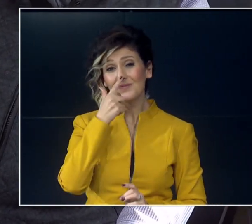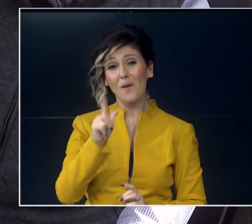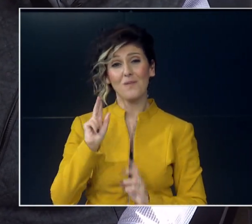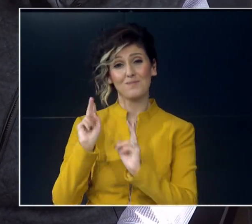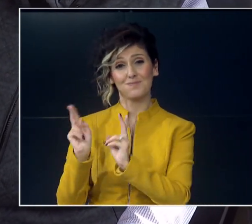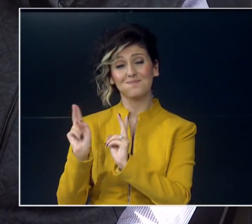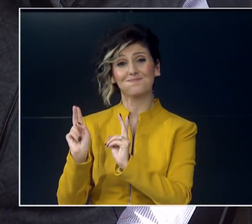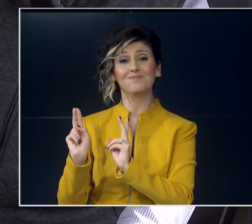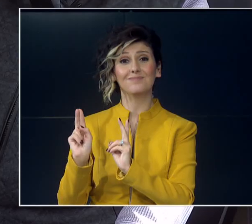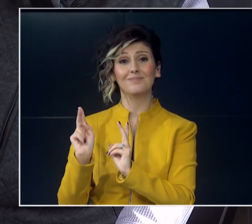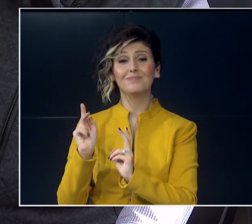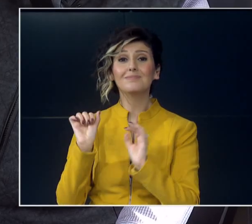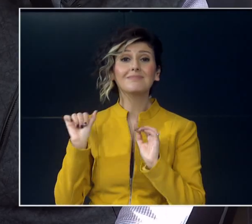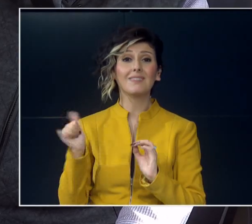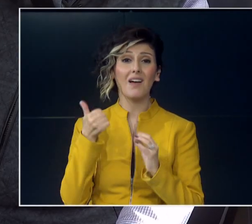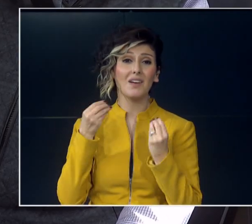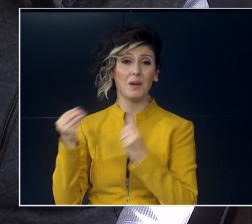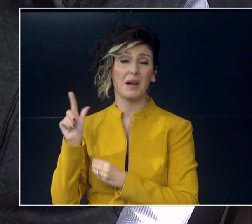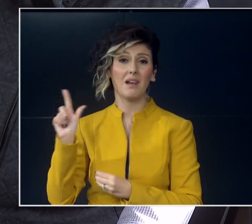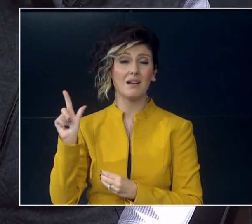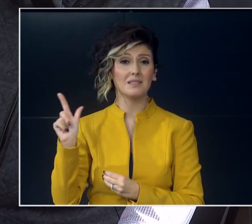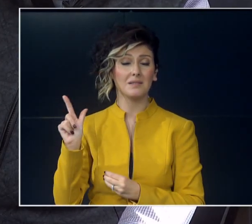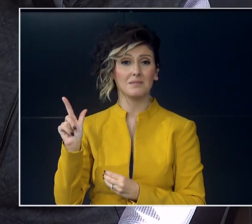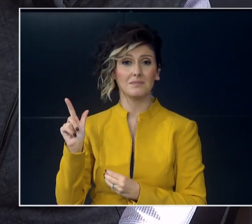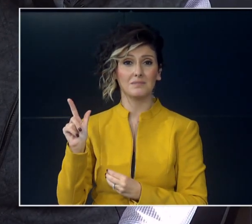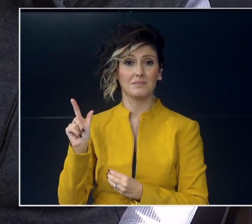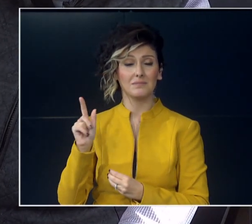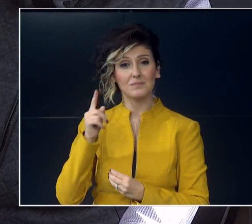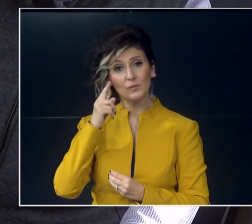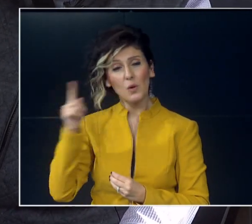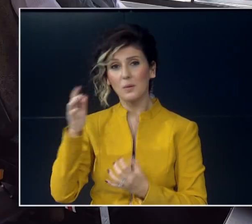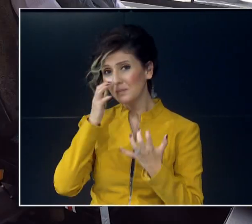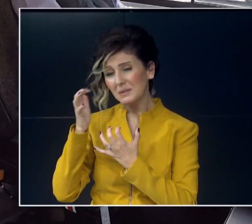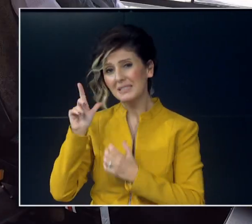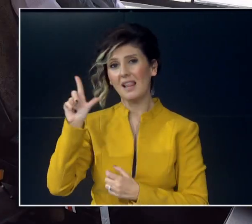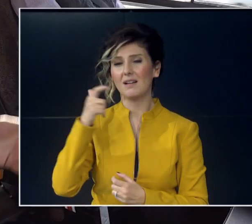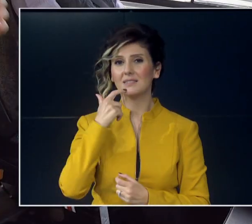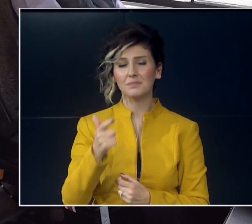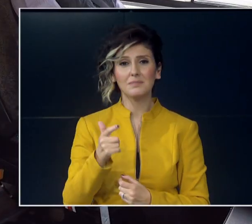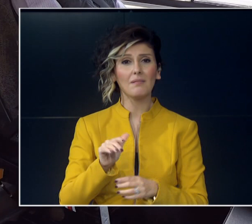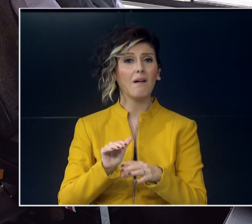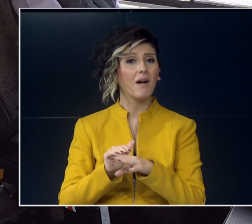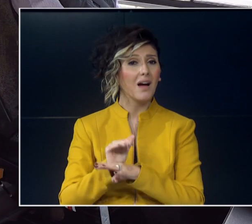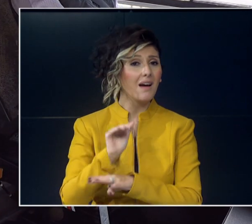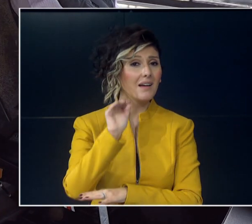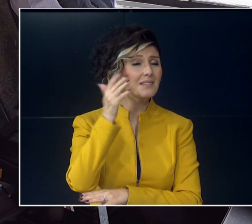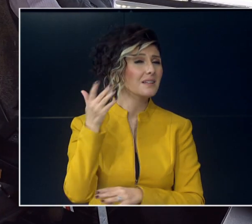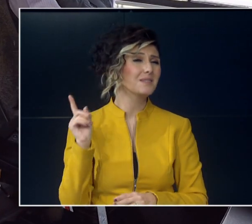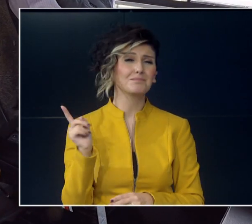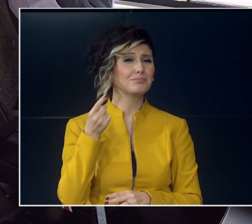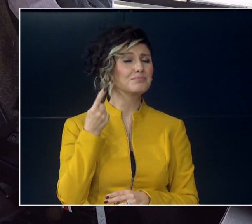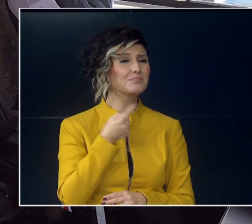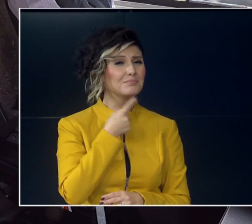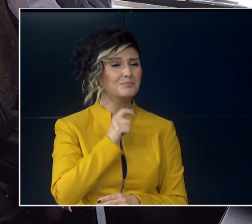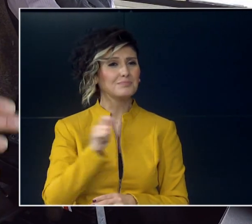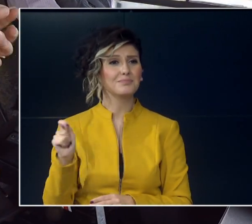ya o kök değer vermek gerekiyor, hala beslemek gerekiyor. Abi, Ama hayatınız enteresan yani.